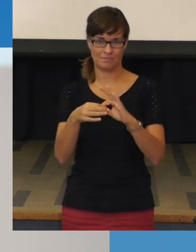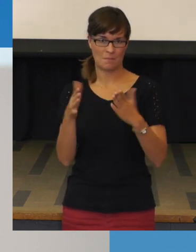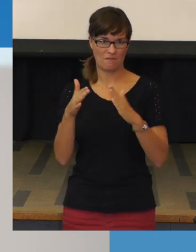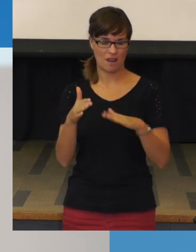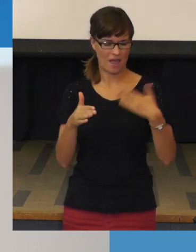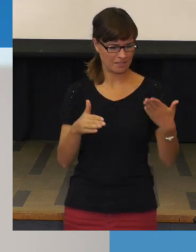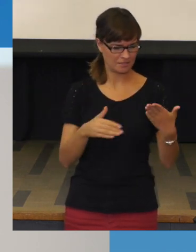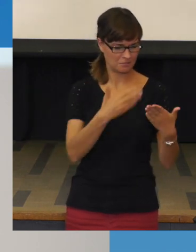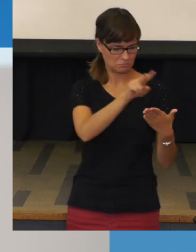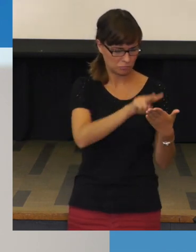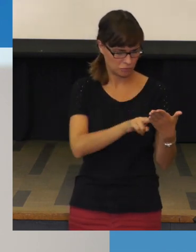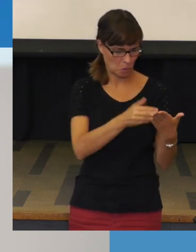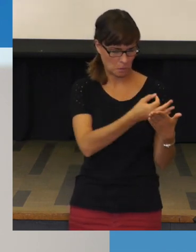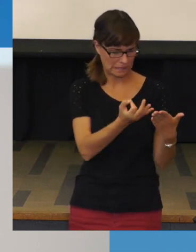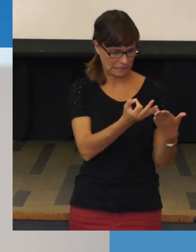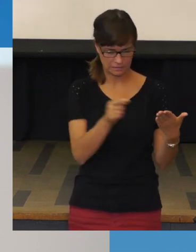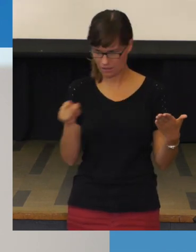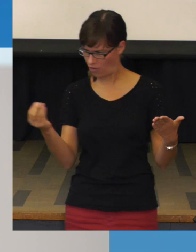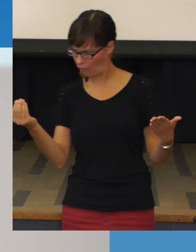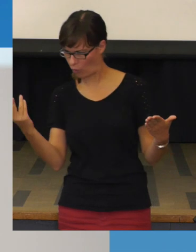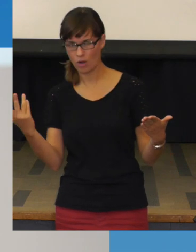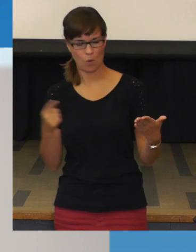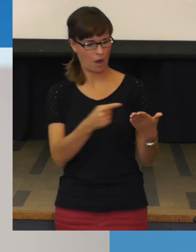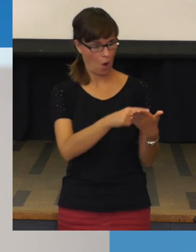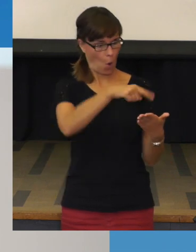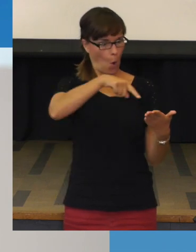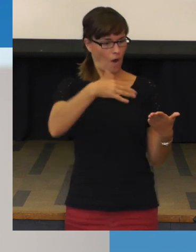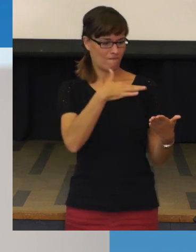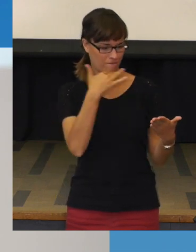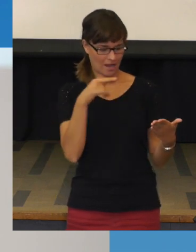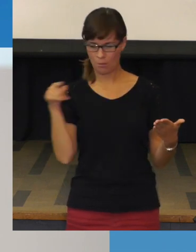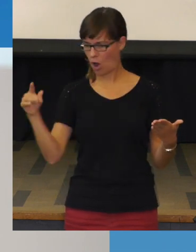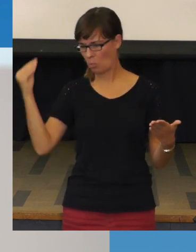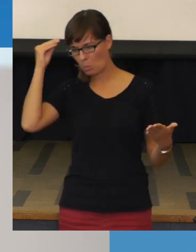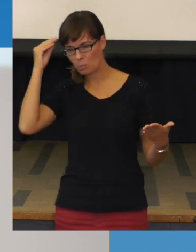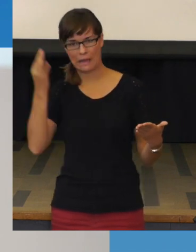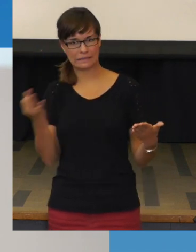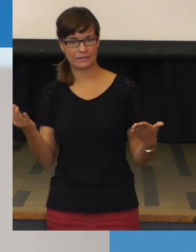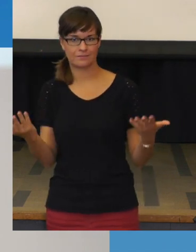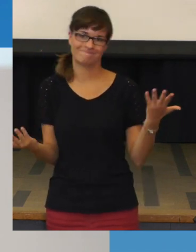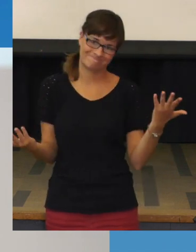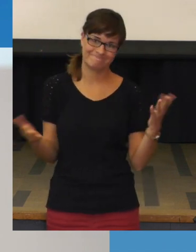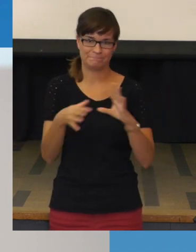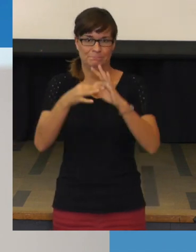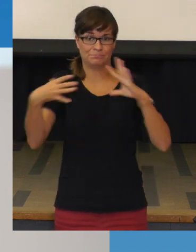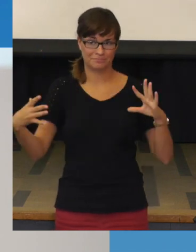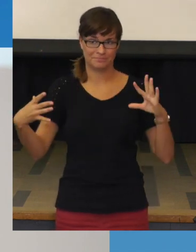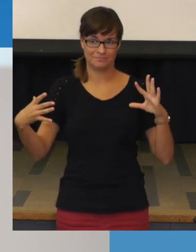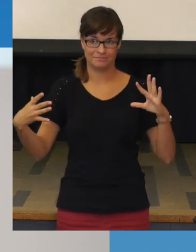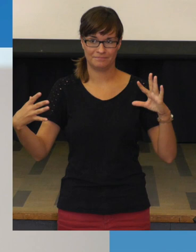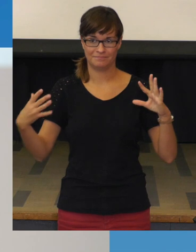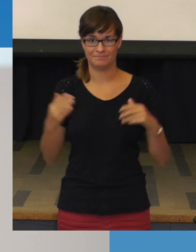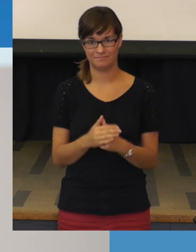dann kann man daraus Konsequenzen ziehen. Aber wenn zum Beispiel der Patient, ich sage jetzt mal am Mittwoch, Beschwerden hatte, aber